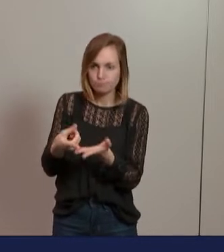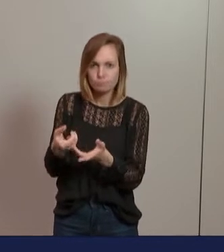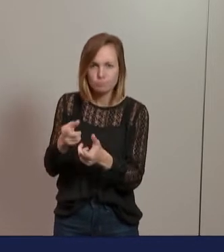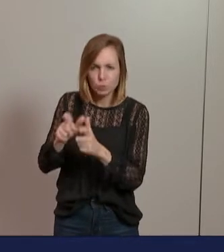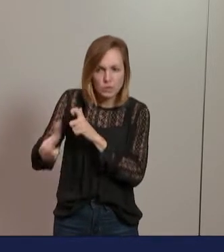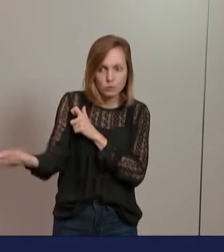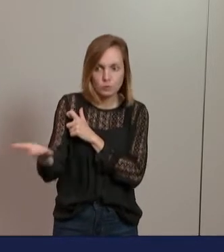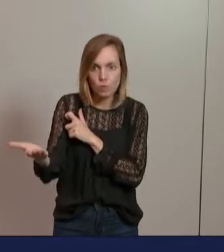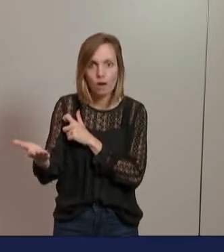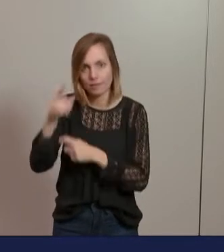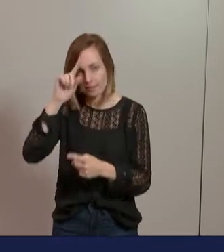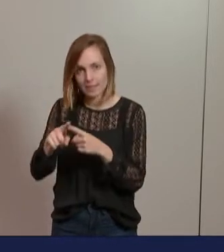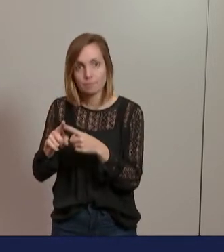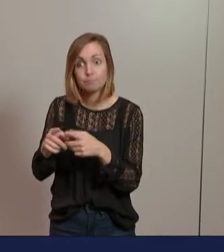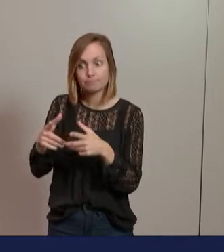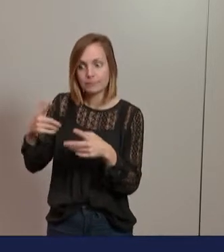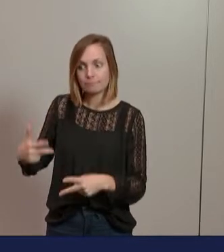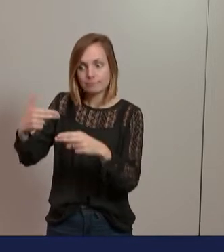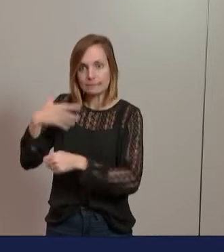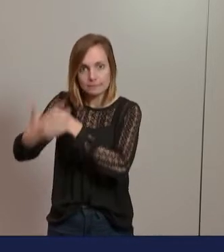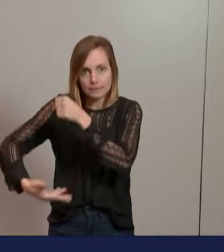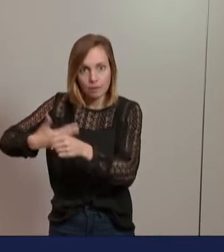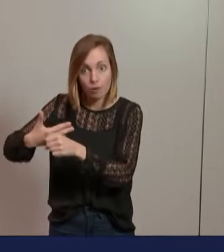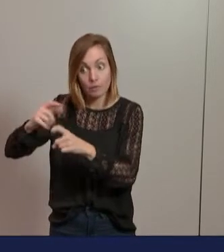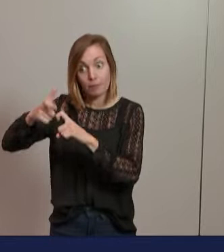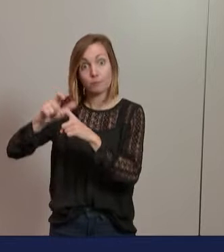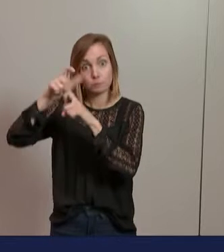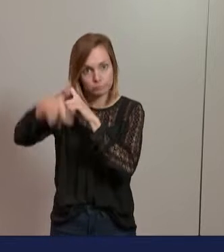soutenabilité financière sur la durée du mandat, mais aussi à plus long terme.